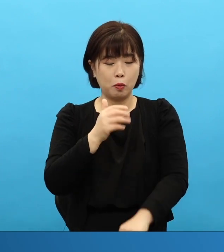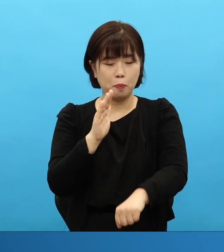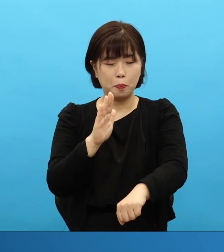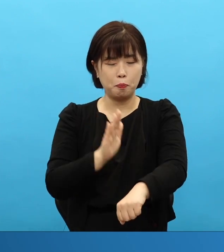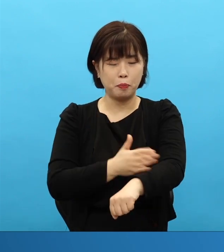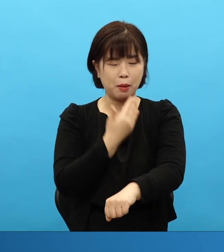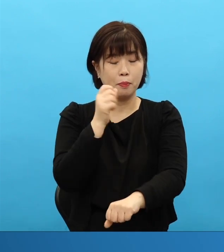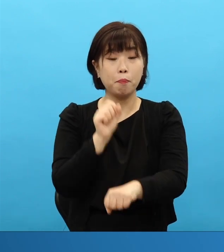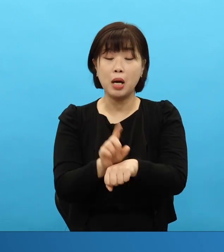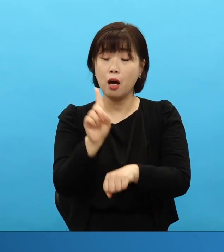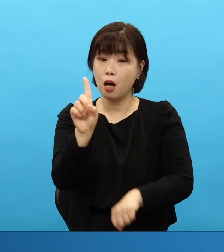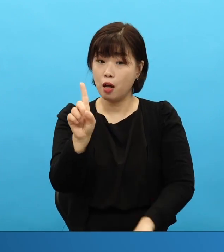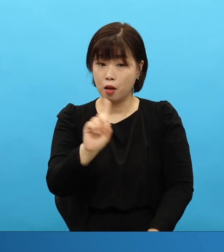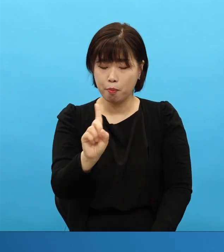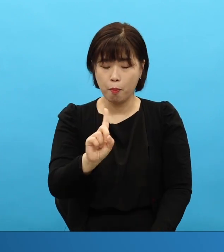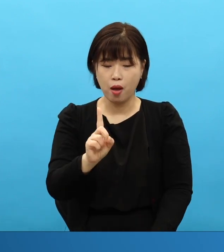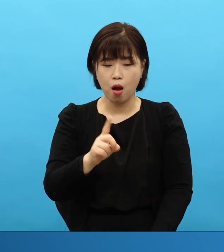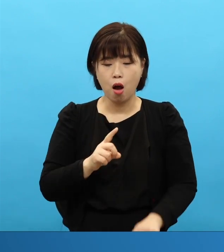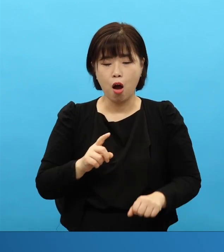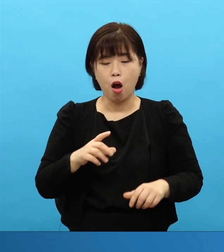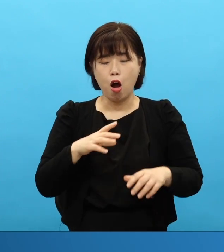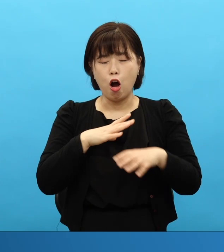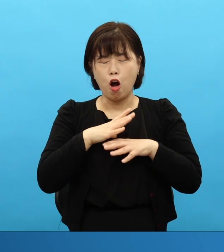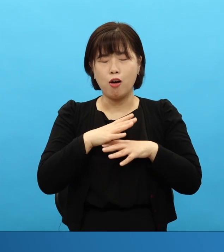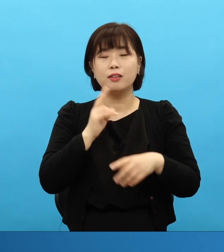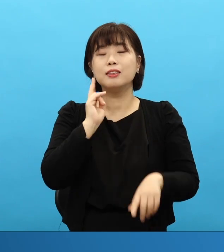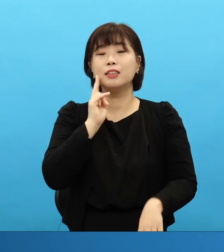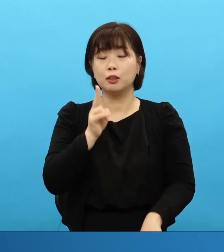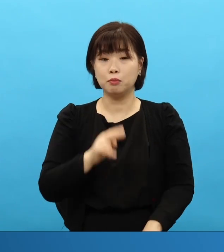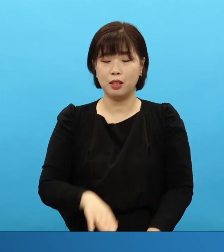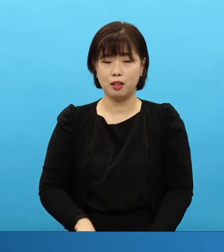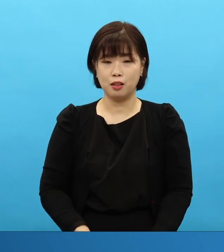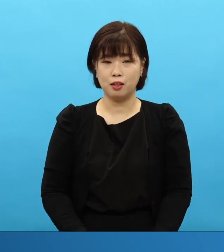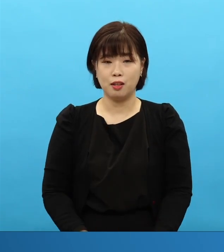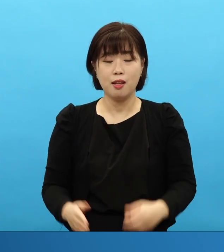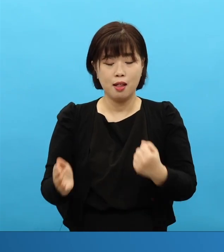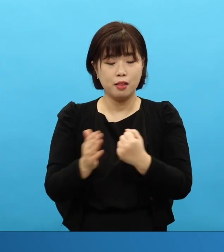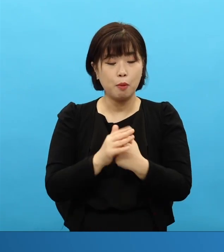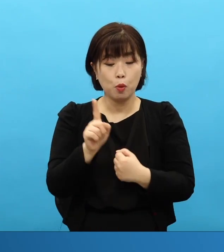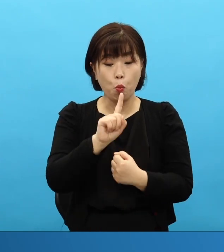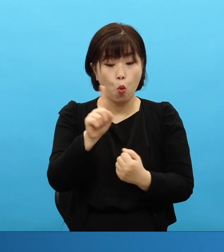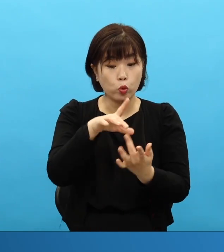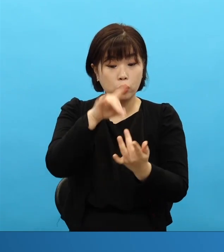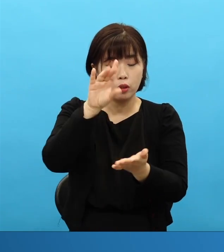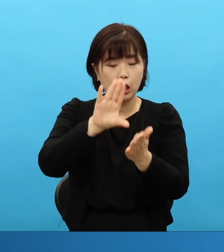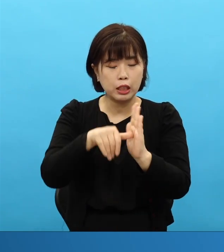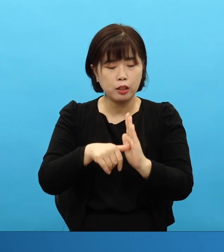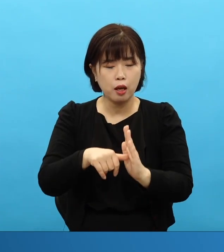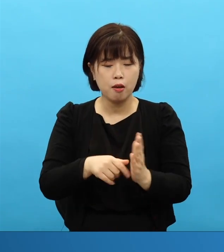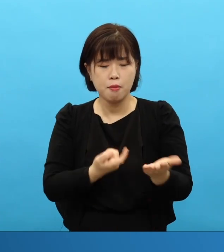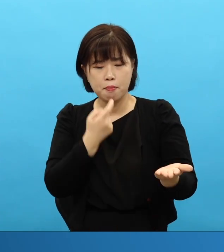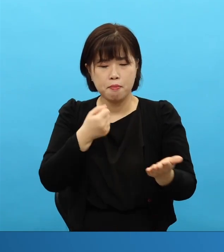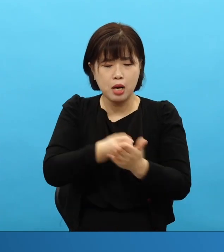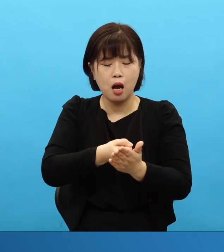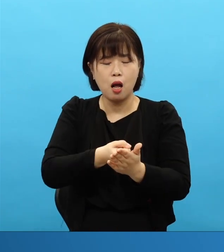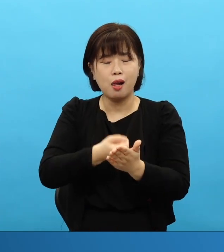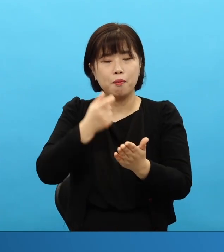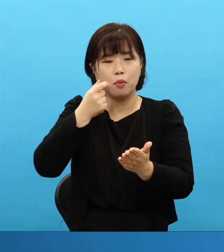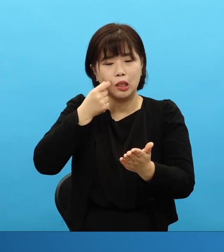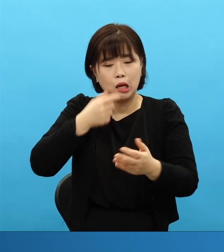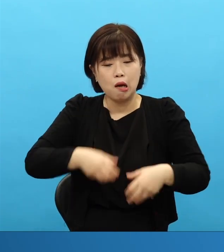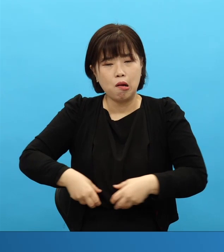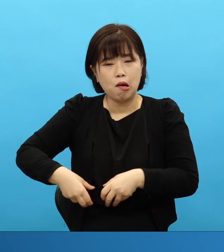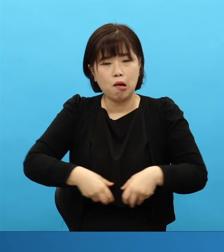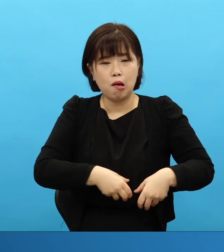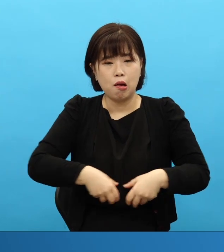많아요. 겁이 참 많아가지고 쉽게 결정을 못하고 어떤 문제가